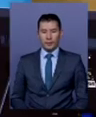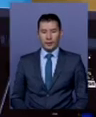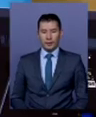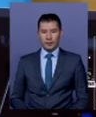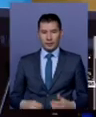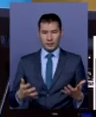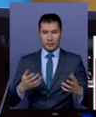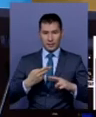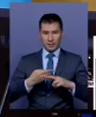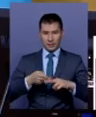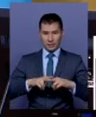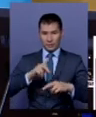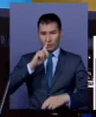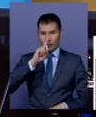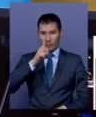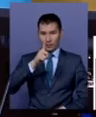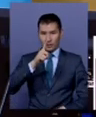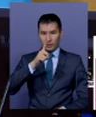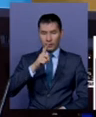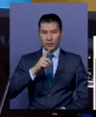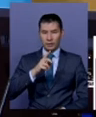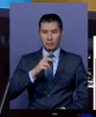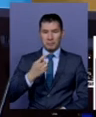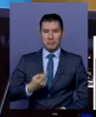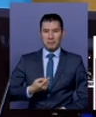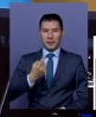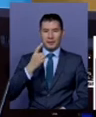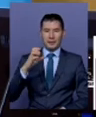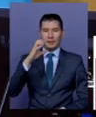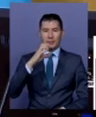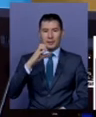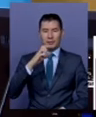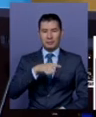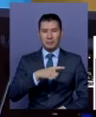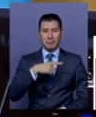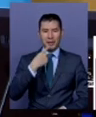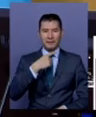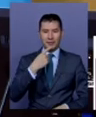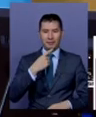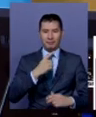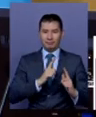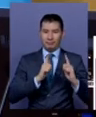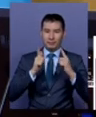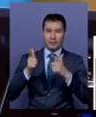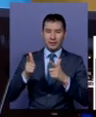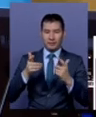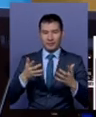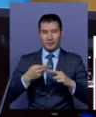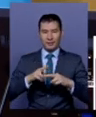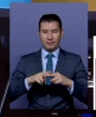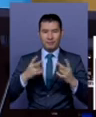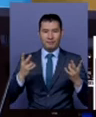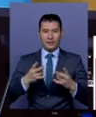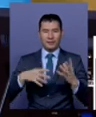первый класс. Бірінші сынып оқушыларының ата-аналары жоғары оқу орындарының тәжірибесіз түлектері немесе соңғы курс студенттер сабақ береді екен деп